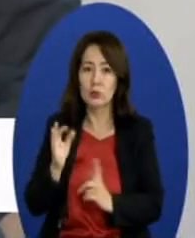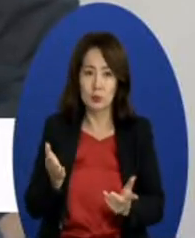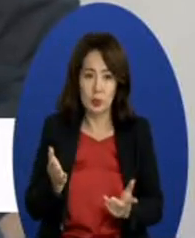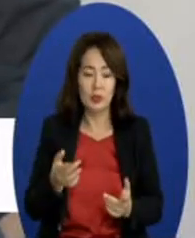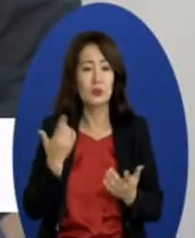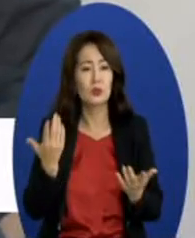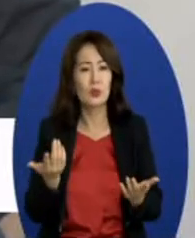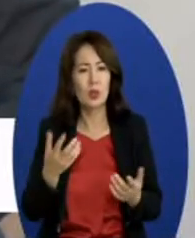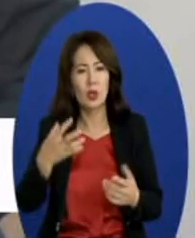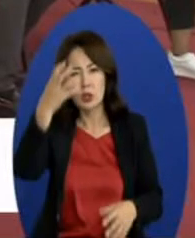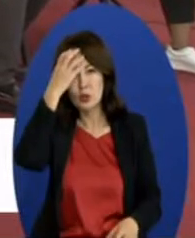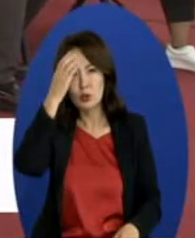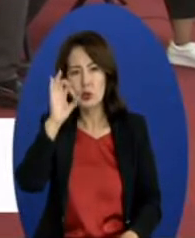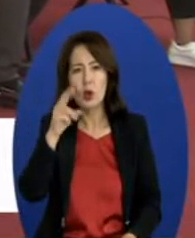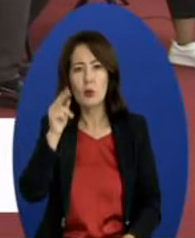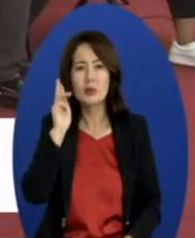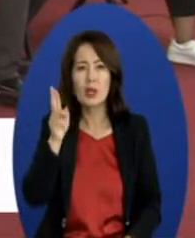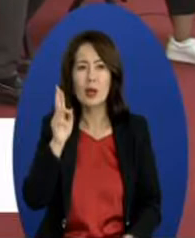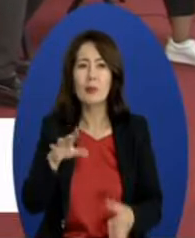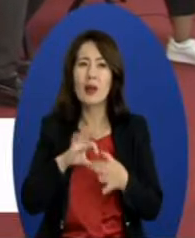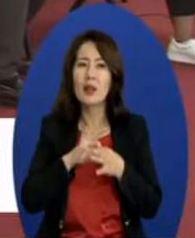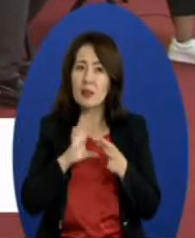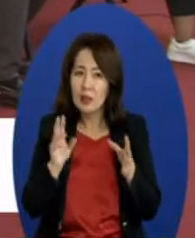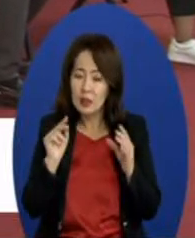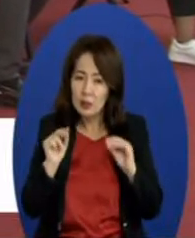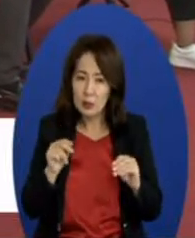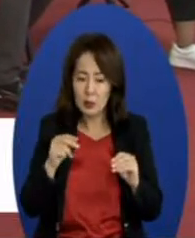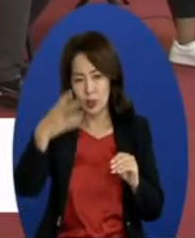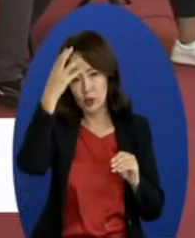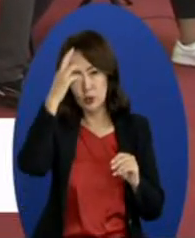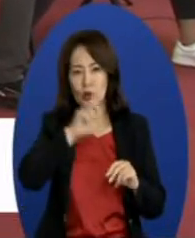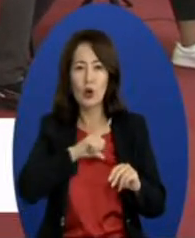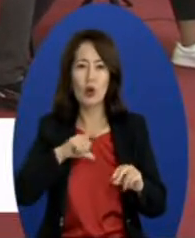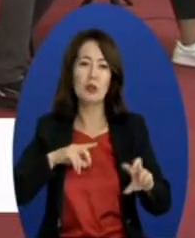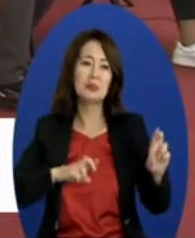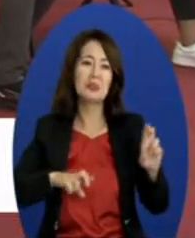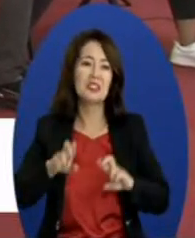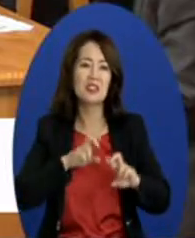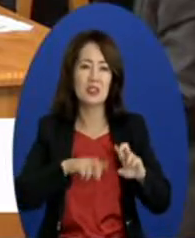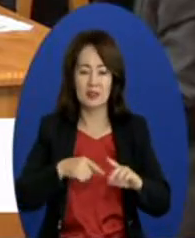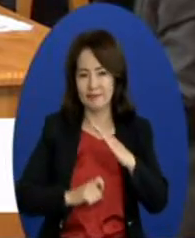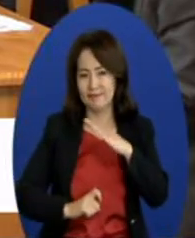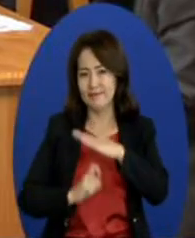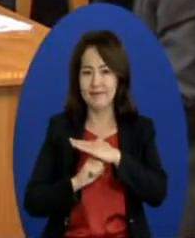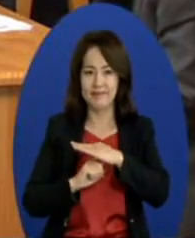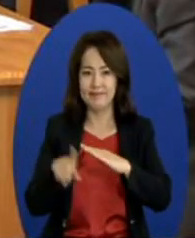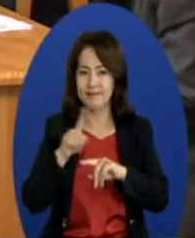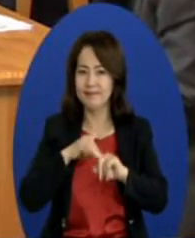Нэг осондоо төрийн өмчлөлт компаниудыг нээлттэй болгож, төр нь бизнес хийдэг байдлыг хазаарлах.